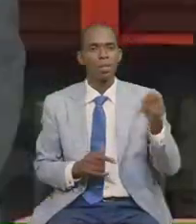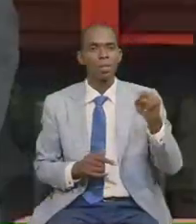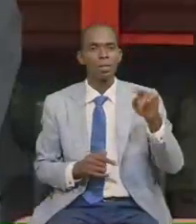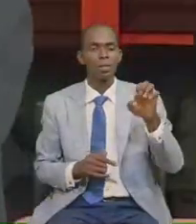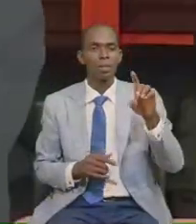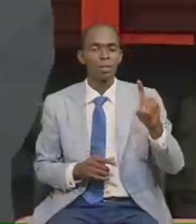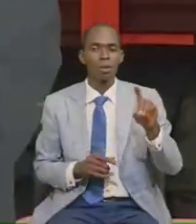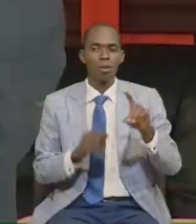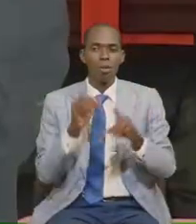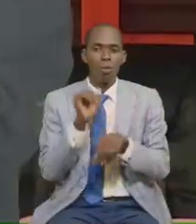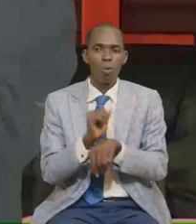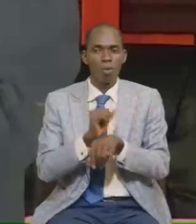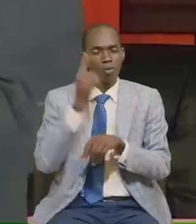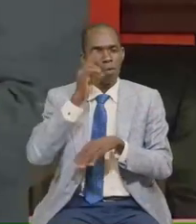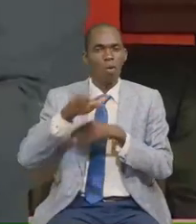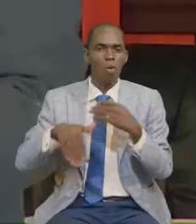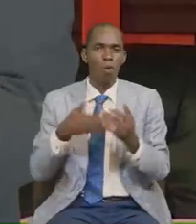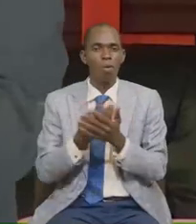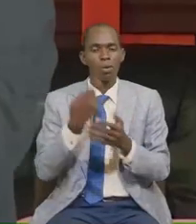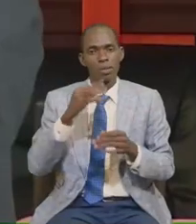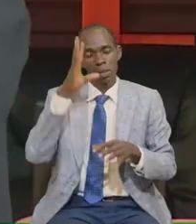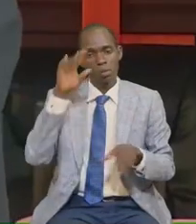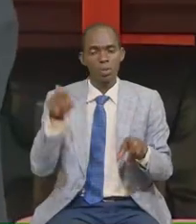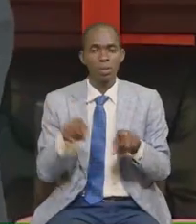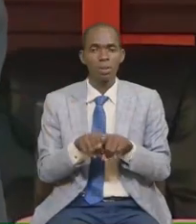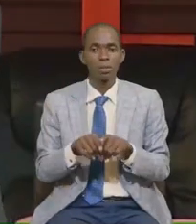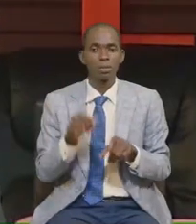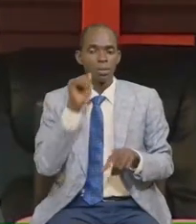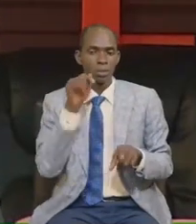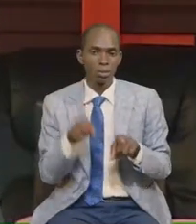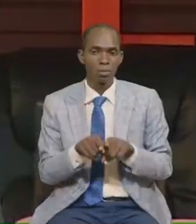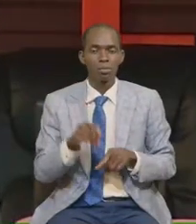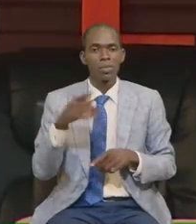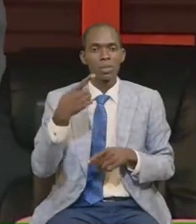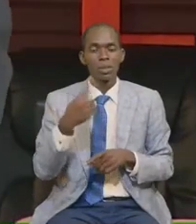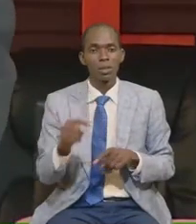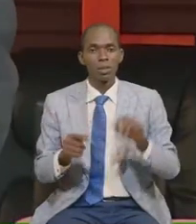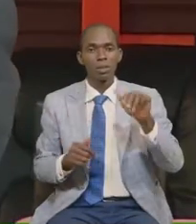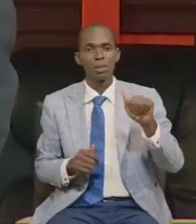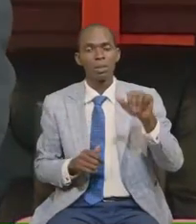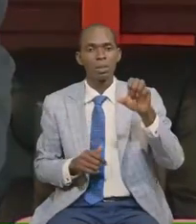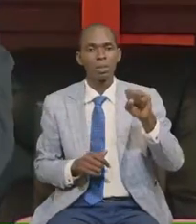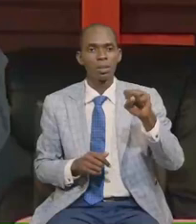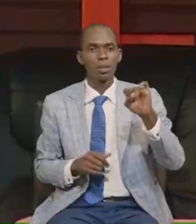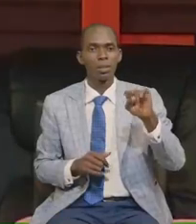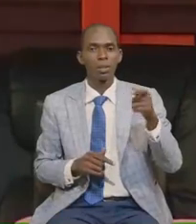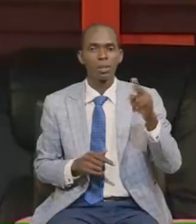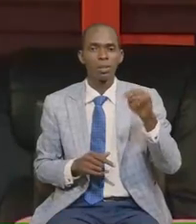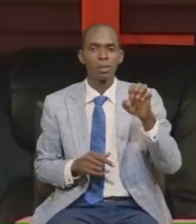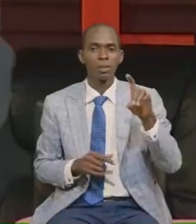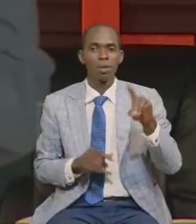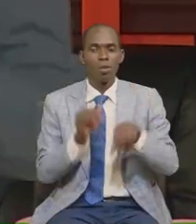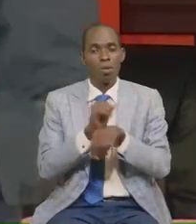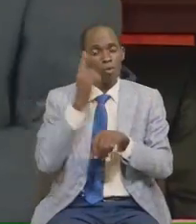les frères. L'œuvre, le travail assigné pour tous les frères. Vous